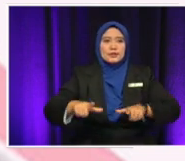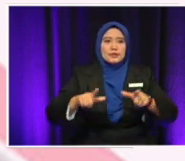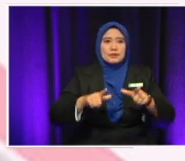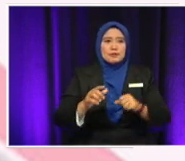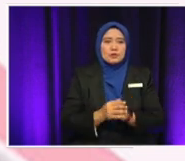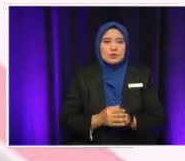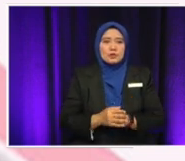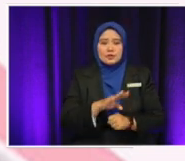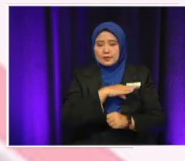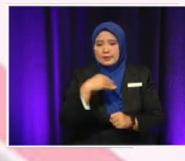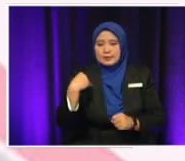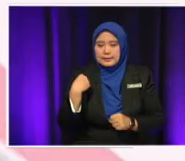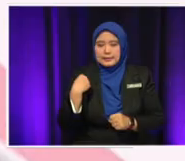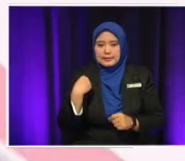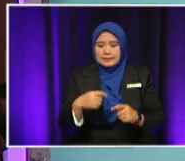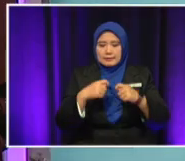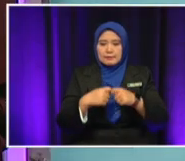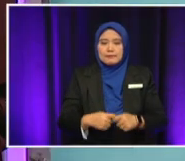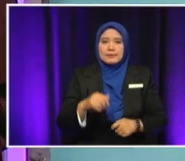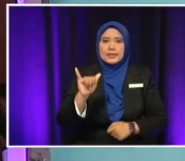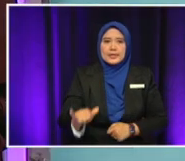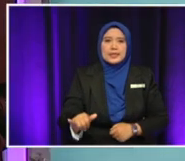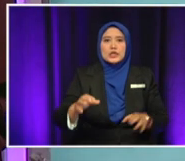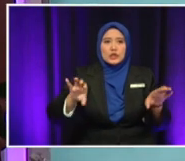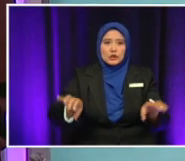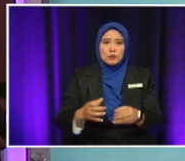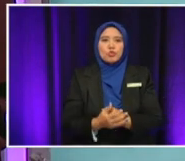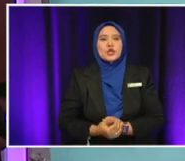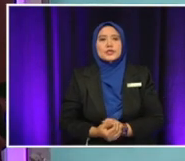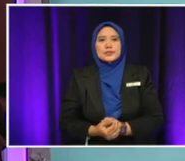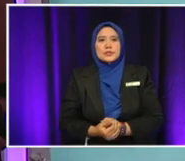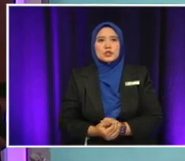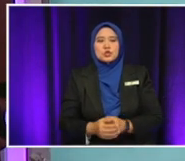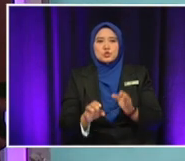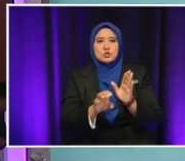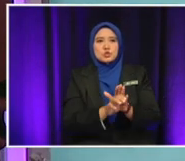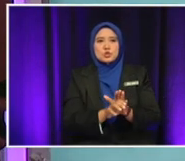yang dibuat Oke ini untuk bagian di deskripsi